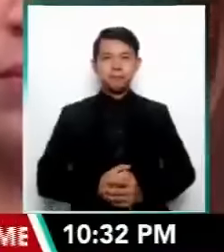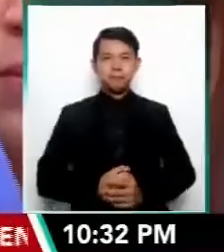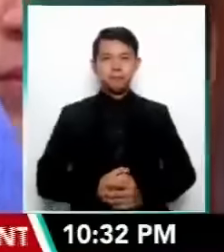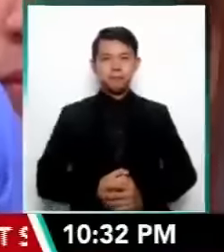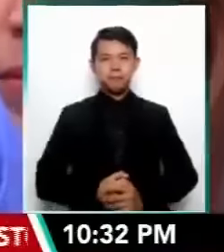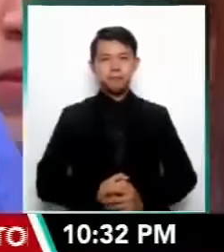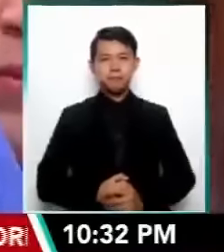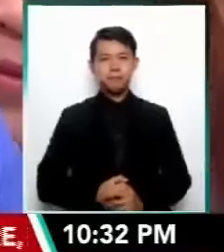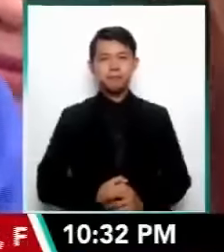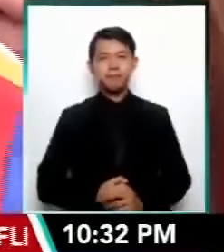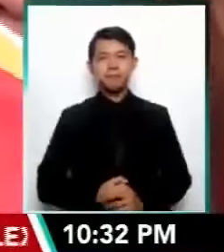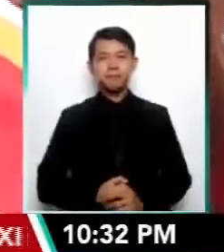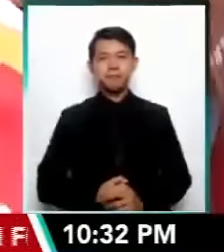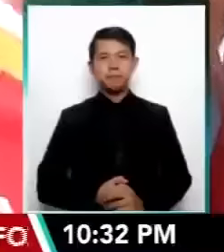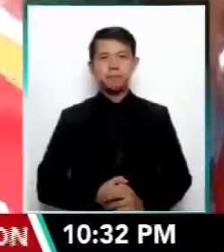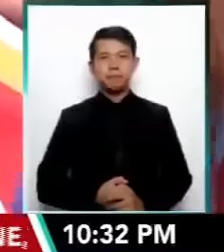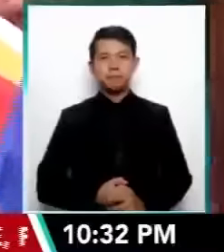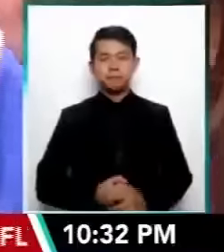Isang linggo pa ang tigil pasada!